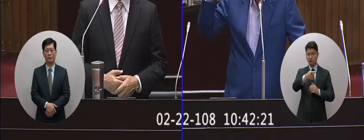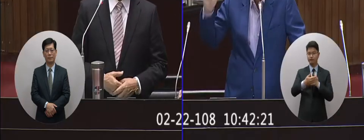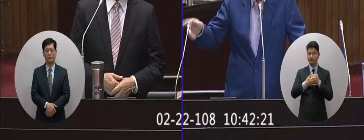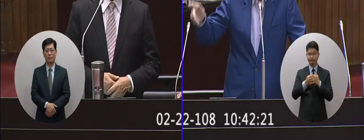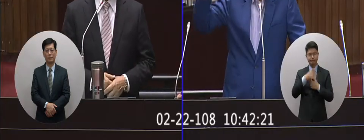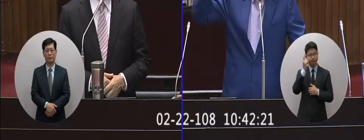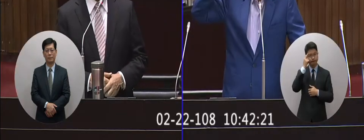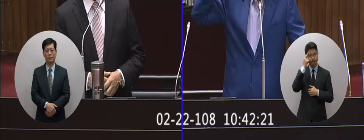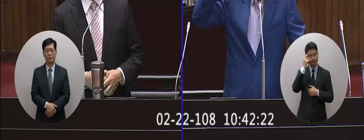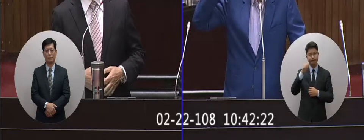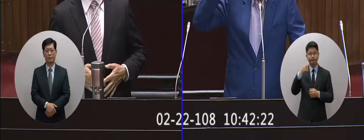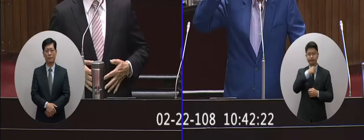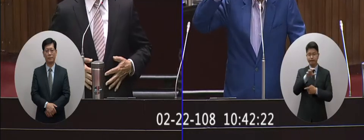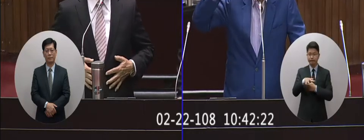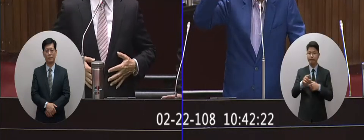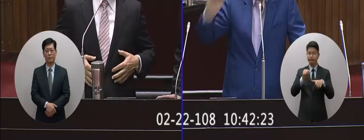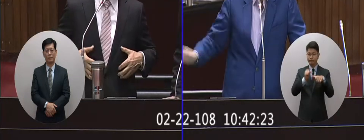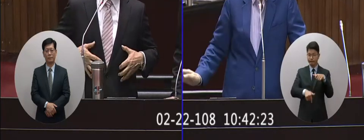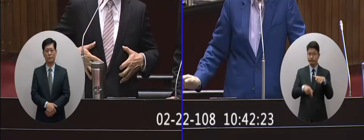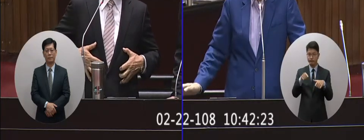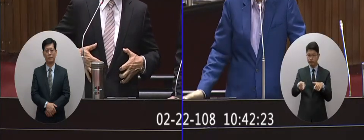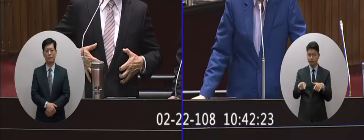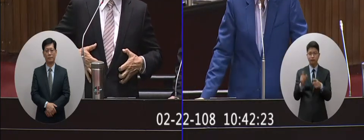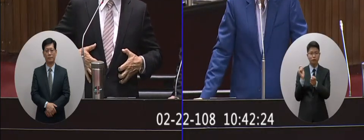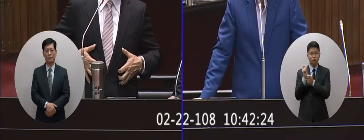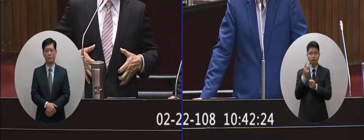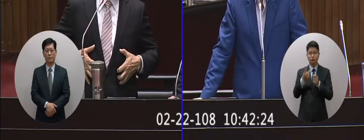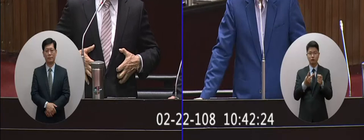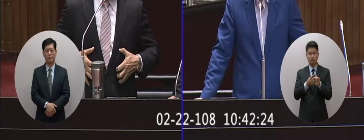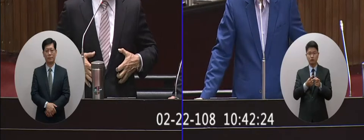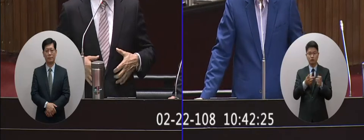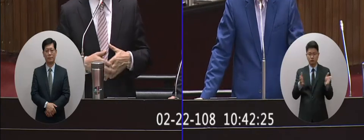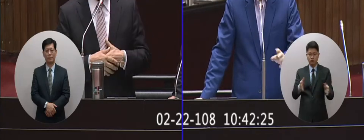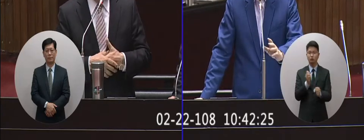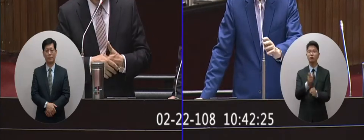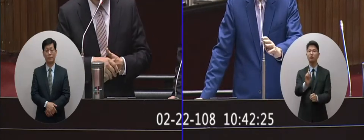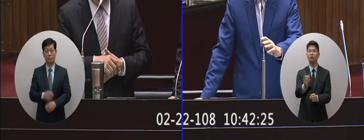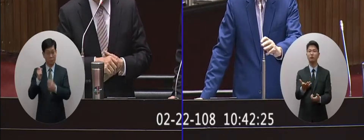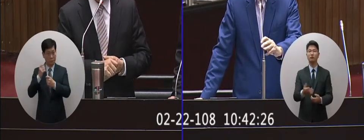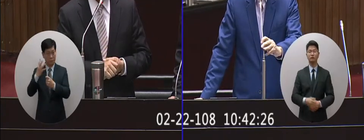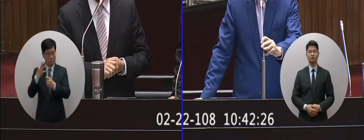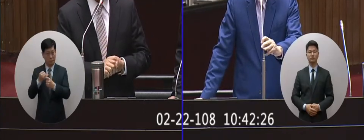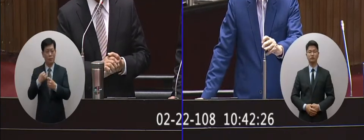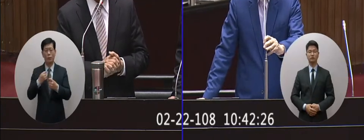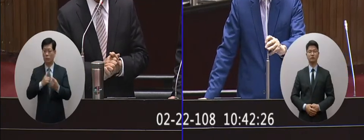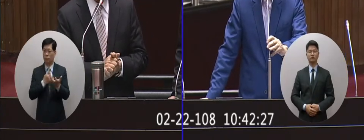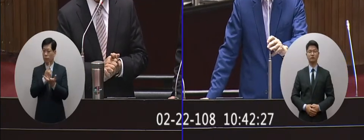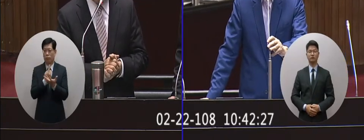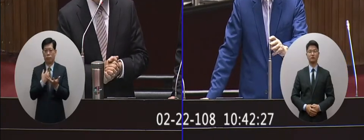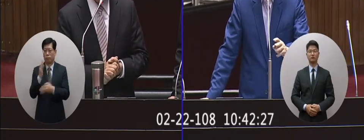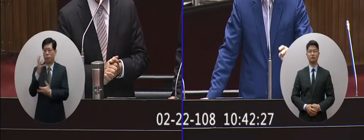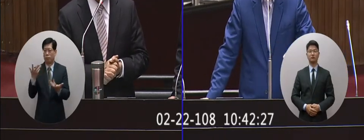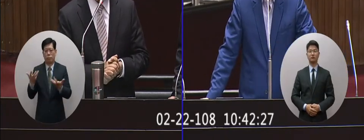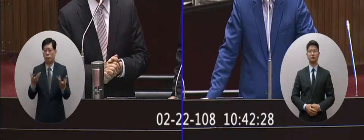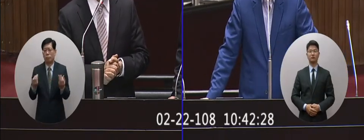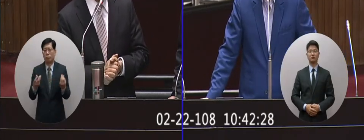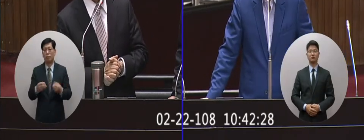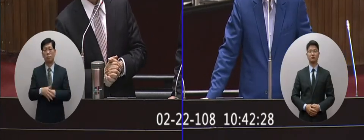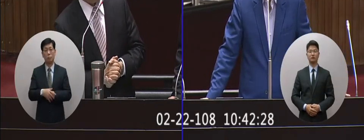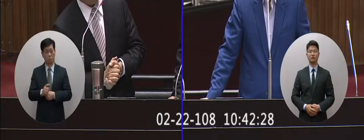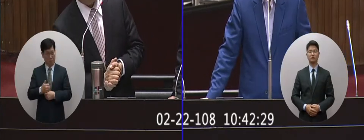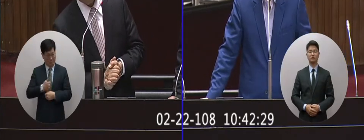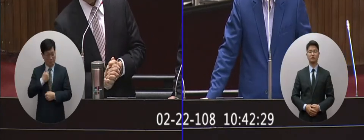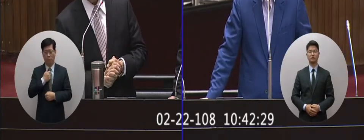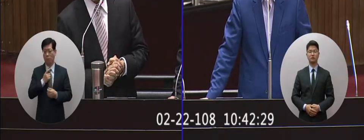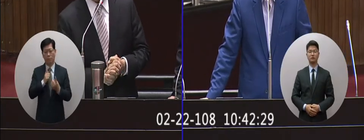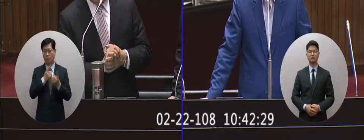想看，台农发前面这两年做了一些什么事？ 这几年因为我没有参与政务公事，所以我并